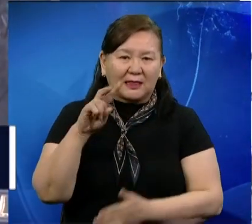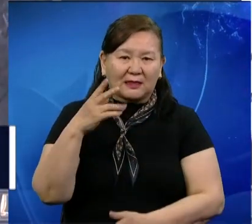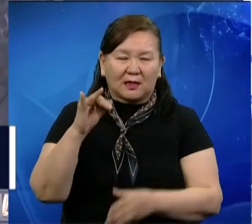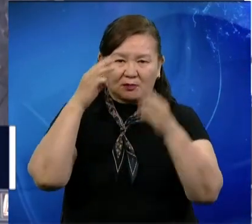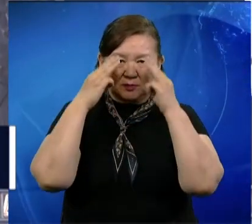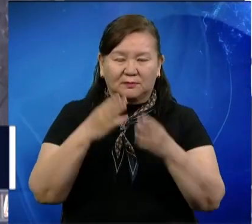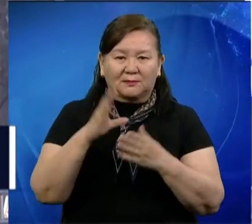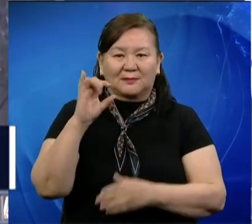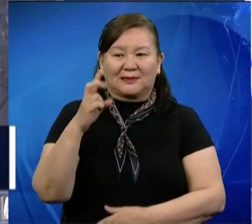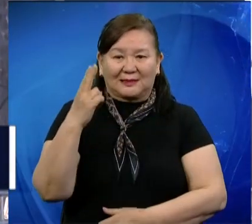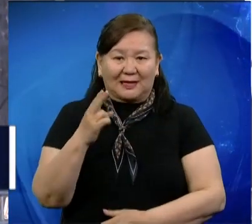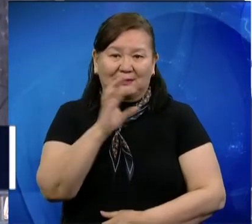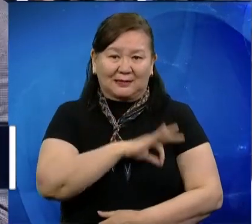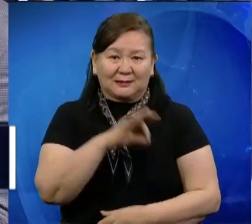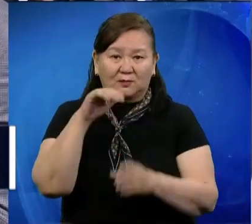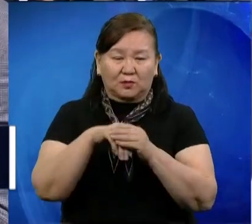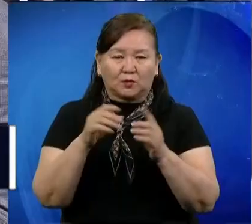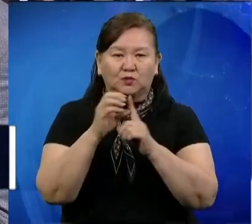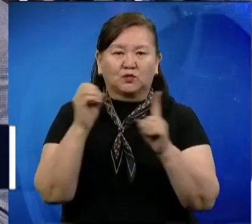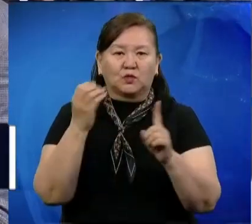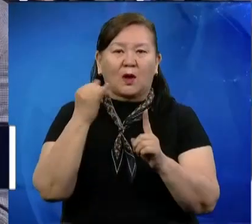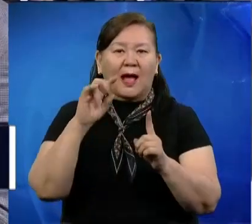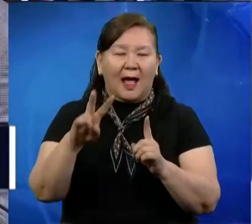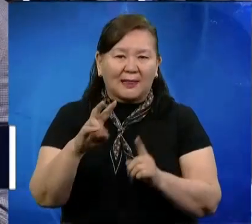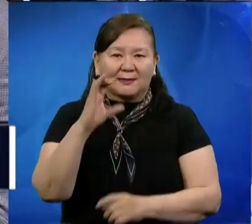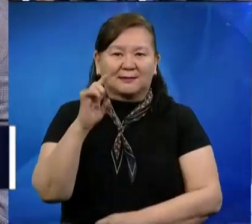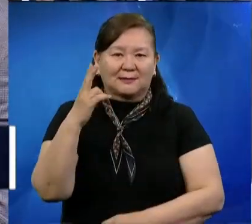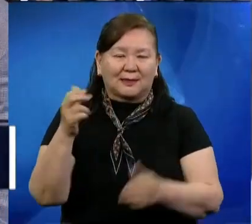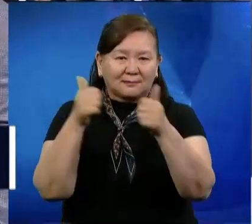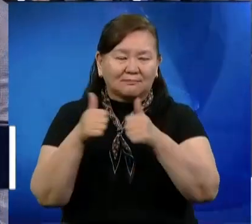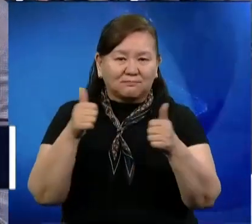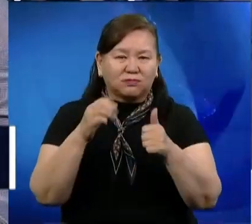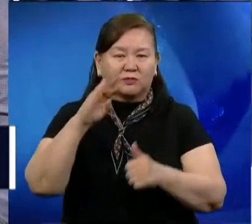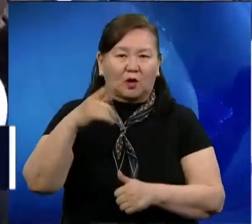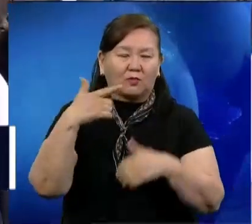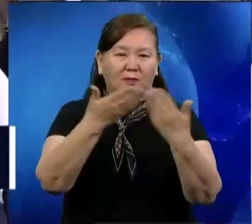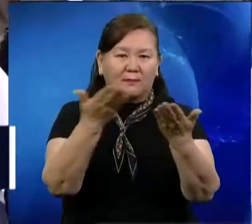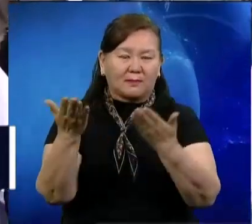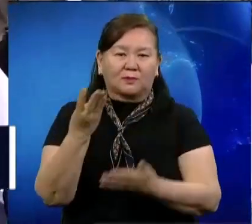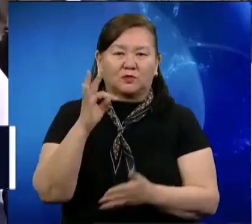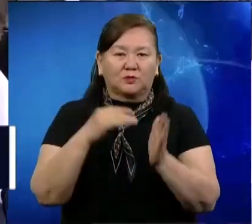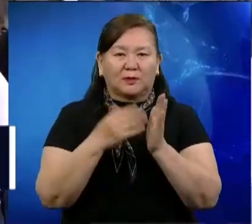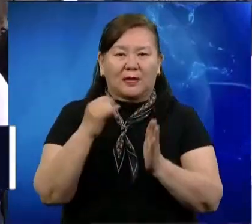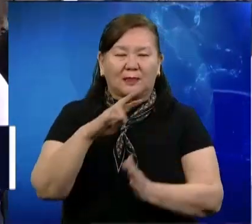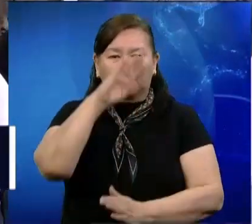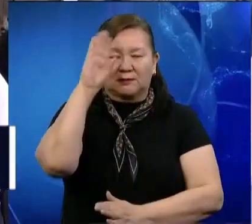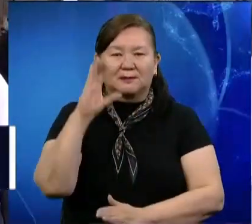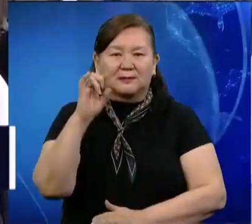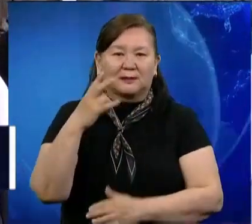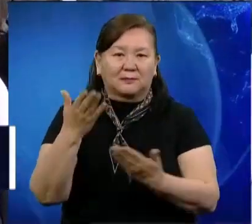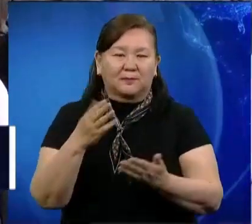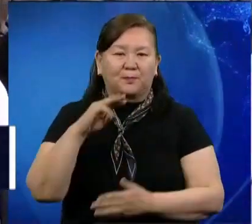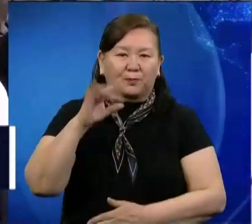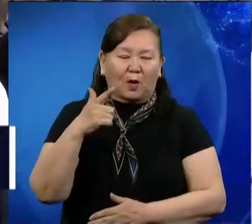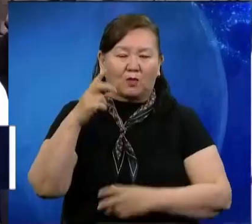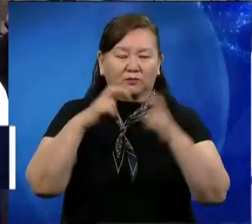станц ашиглалтанд орсноор 100 мянган орчим айл өрхийг цахилгаанаар, 40 мянган айлыг дулаанаар хангах хүчин чадалтай байна. Мөн үйлдвэрлэсэн цахилгаан эрчим